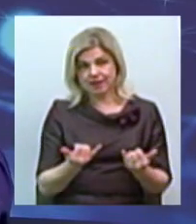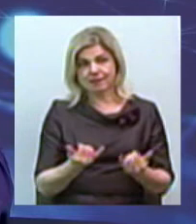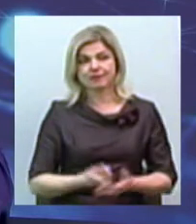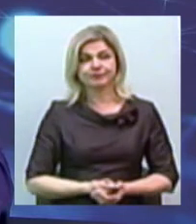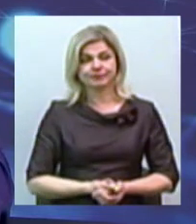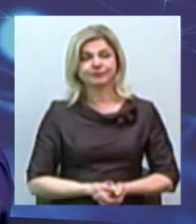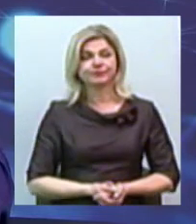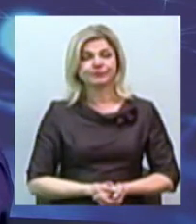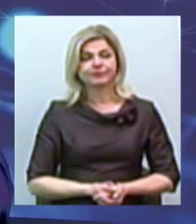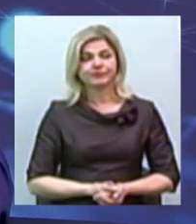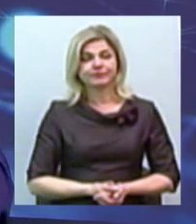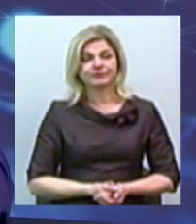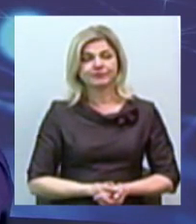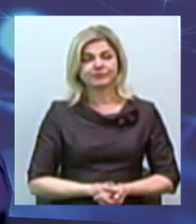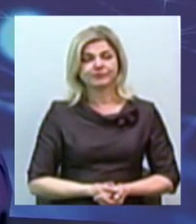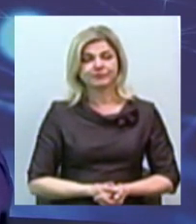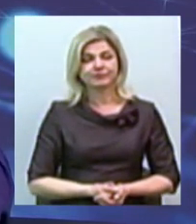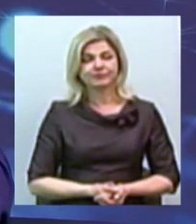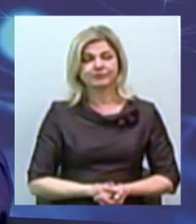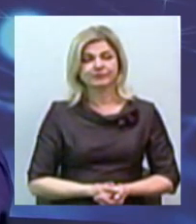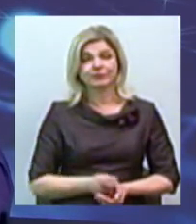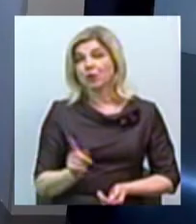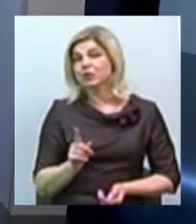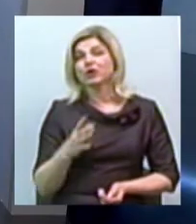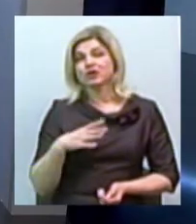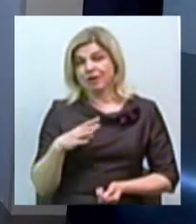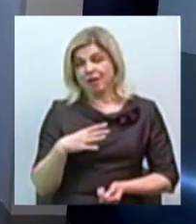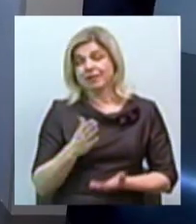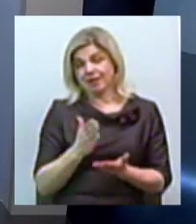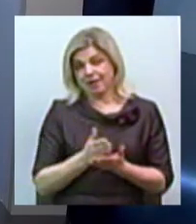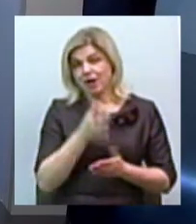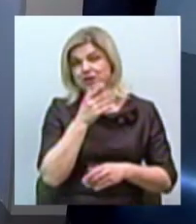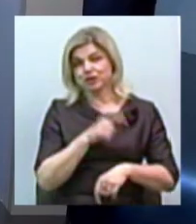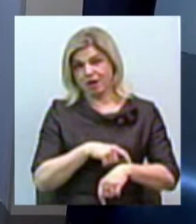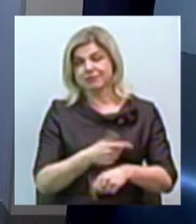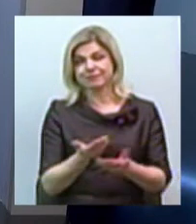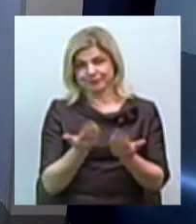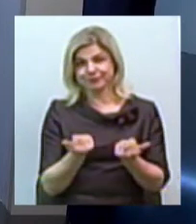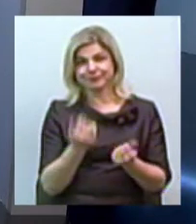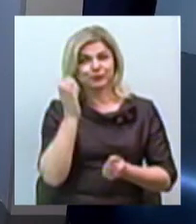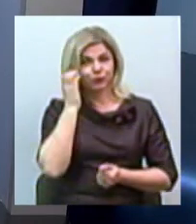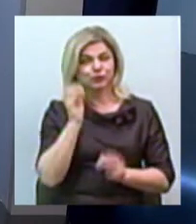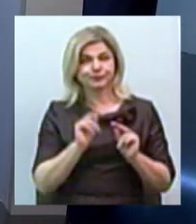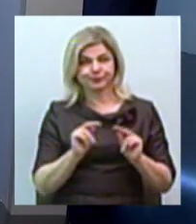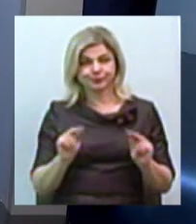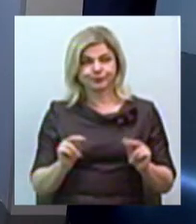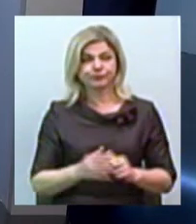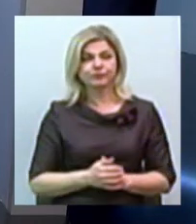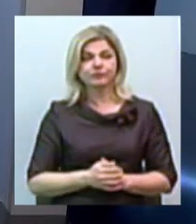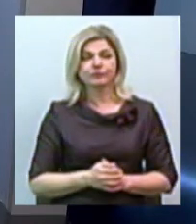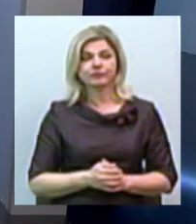насправді зараз. Щодо особистісного зростання. Чому чекати, якщо є час? Звичайно. Я хочу почати